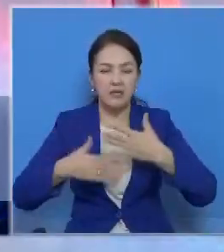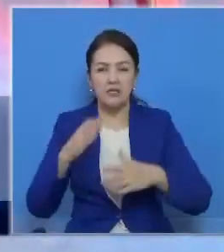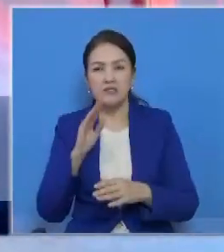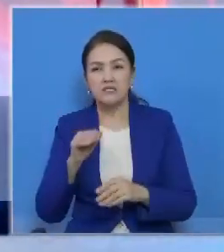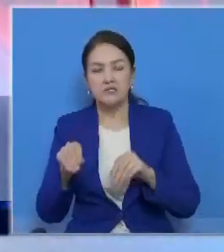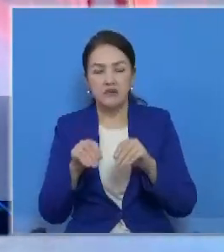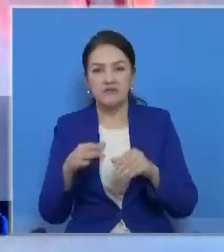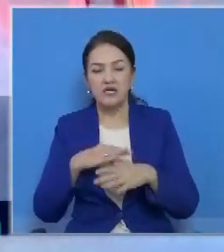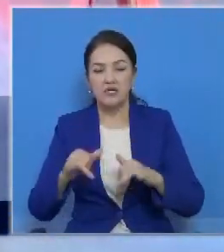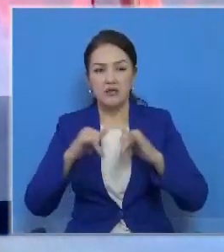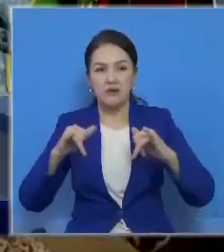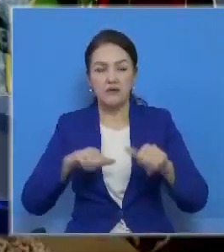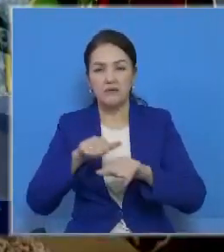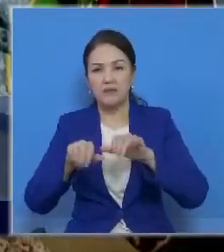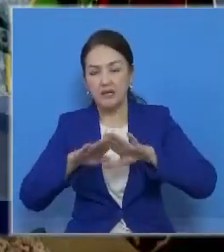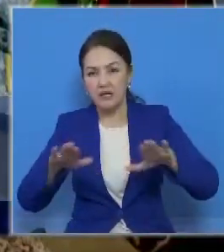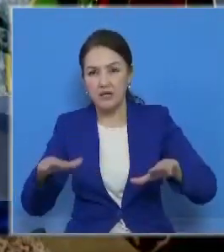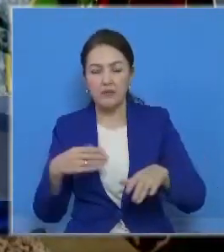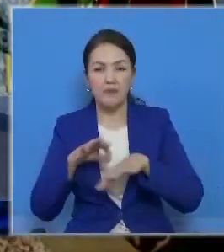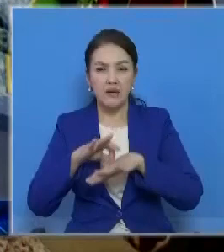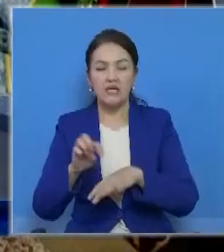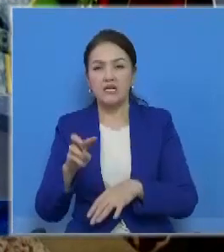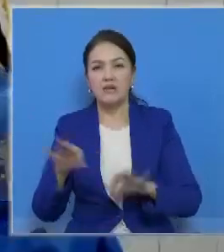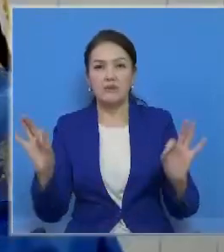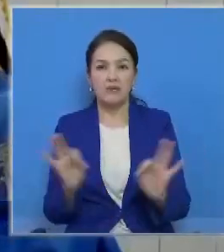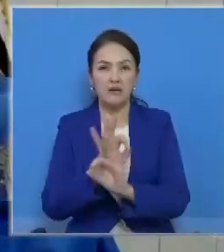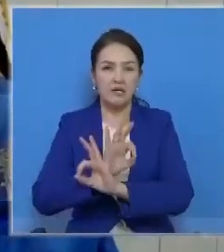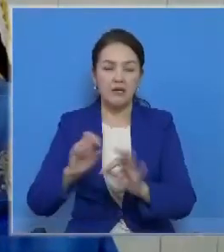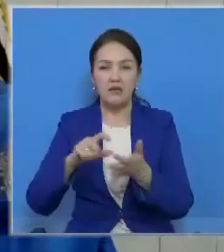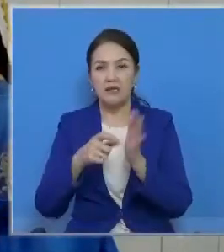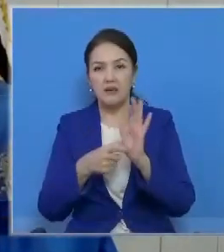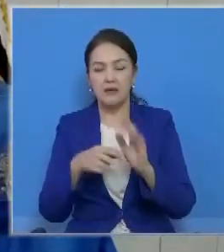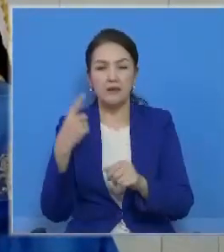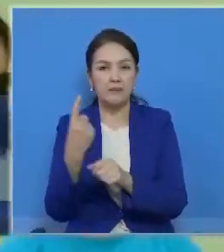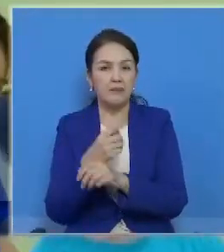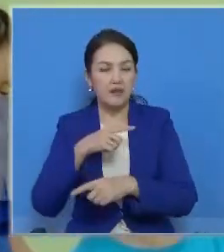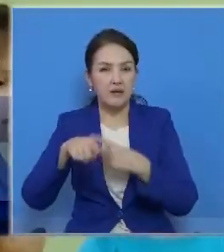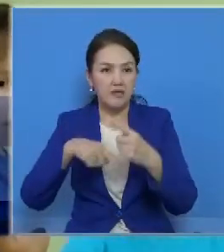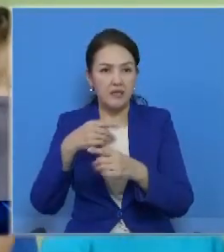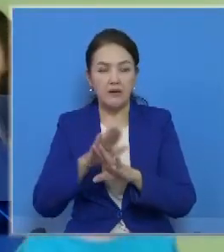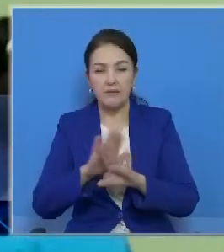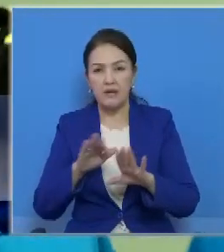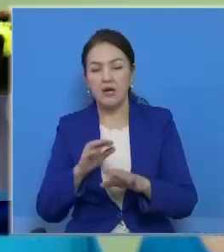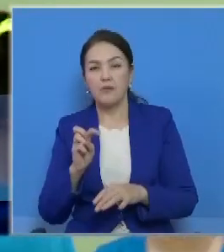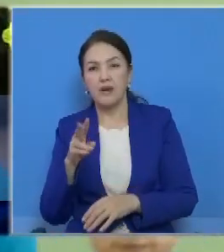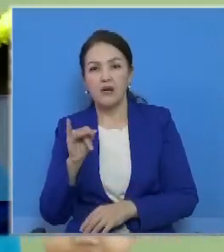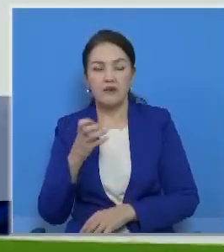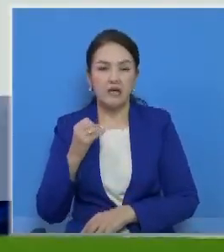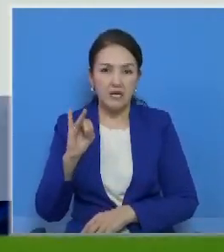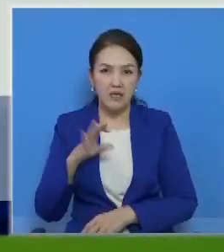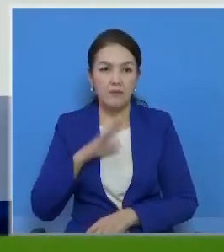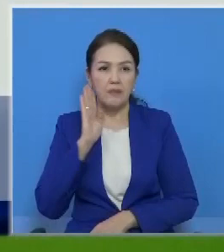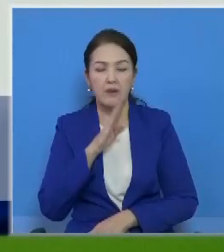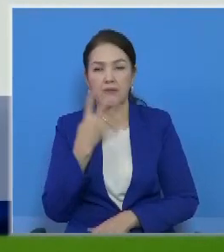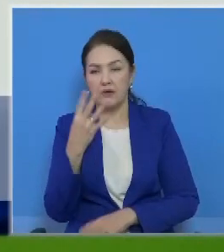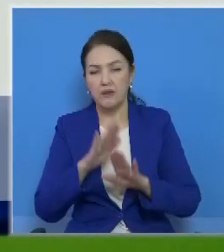солевая шахта творческое развитие дошкольников будет проходить в этнокабинете и музыкальном зале к слову Это не первый бизнес проект предпринимателях боты конырбаева